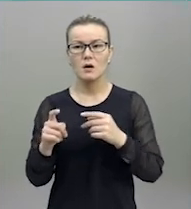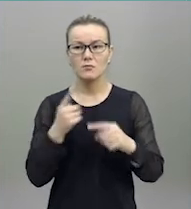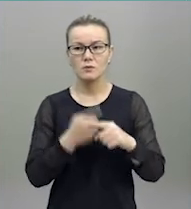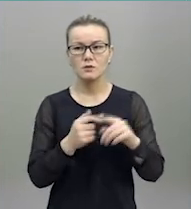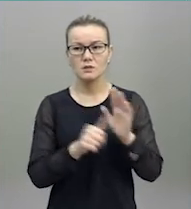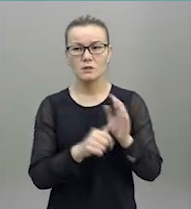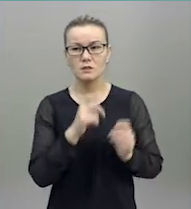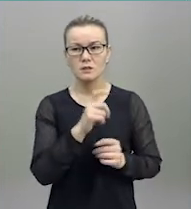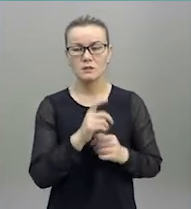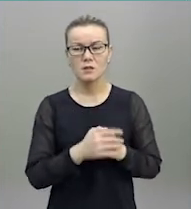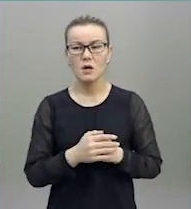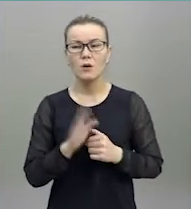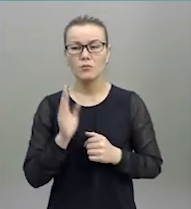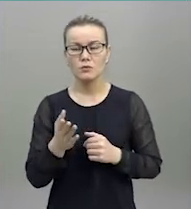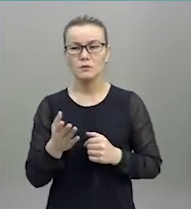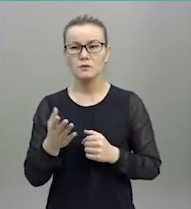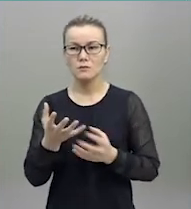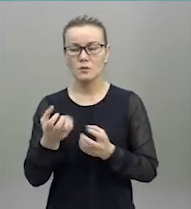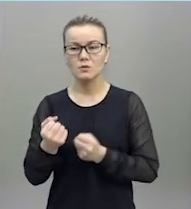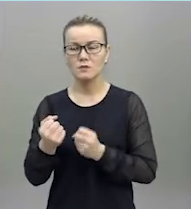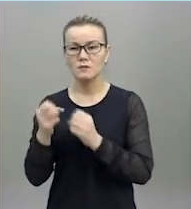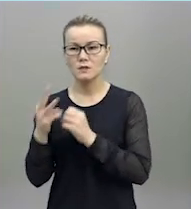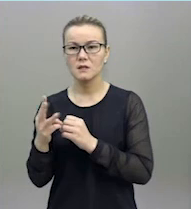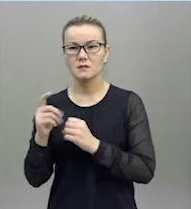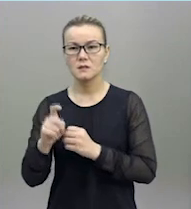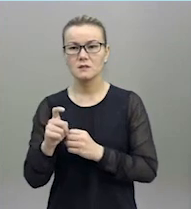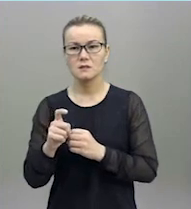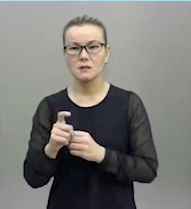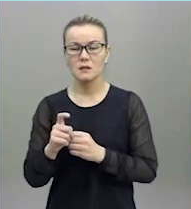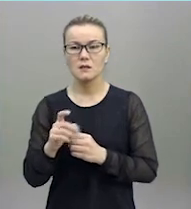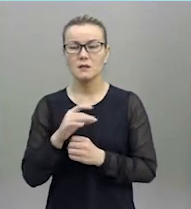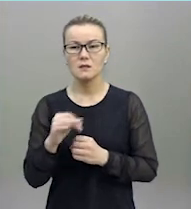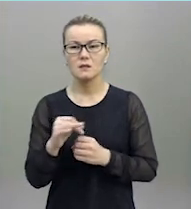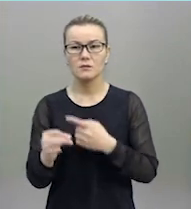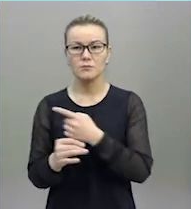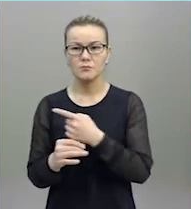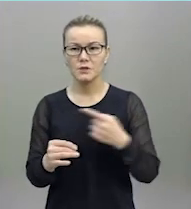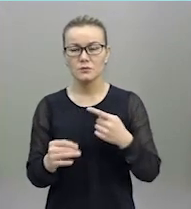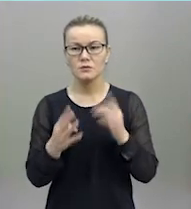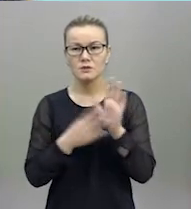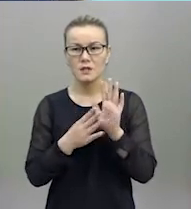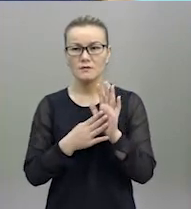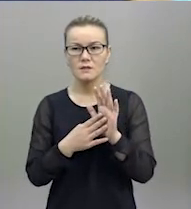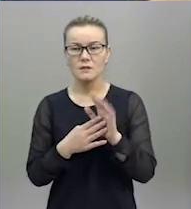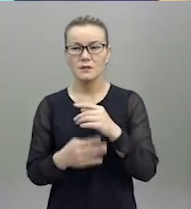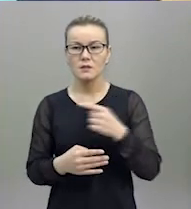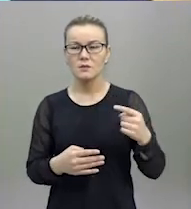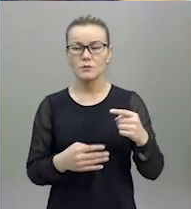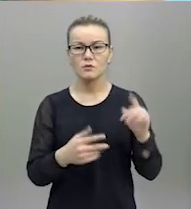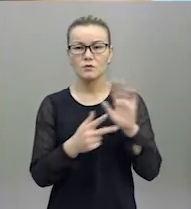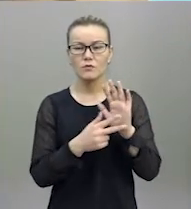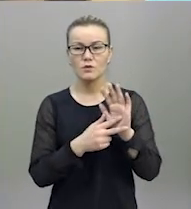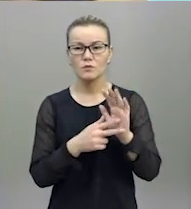получаем плюс 13 x и минус 9 и минус